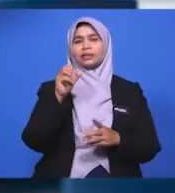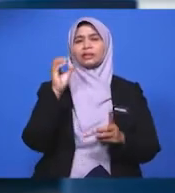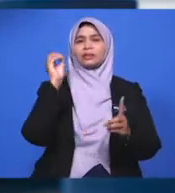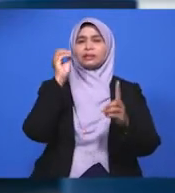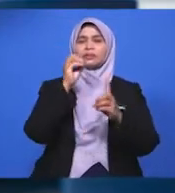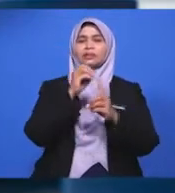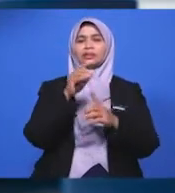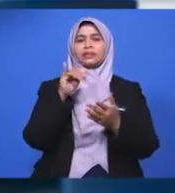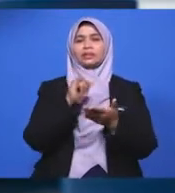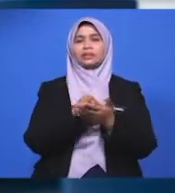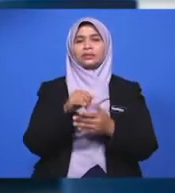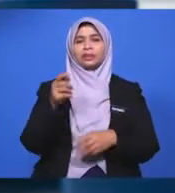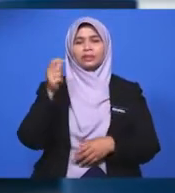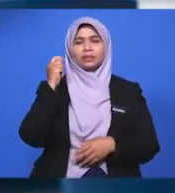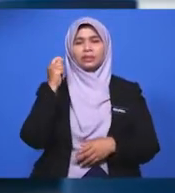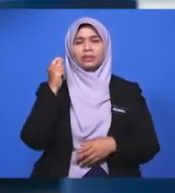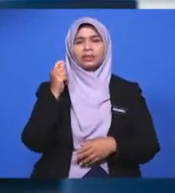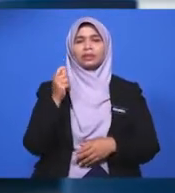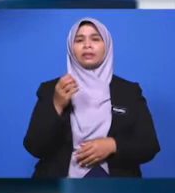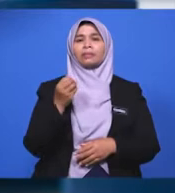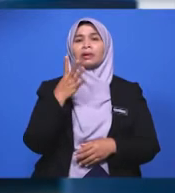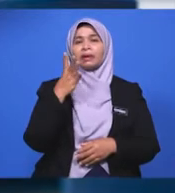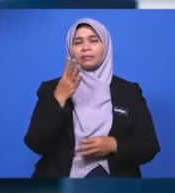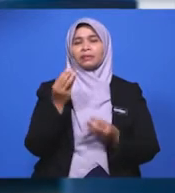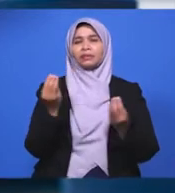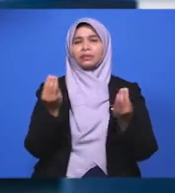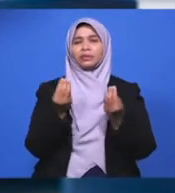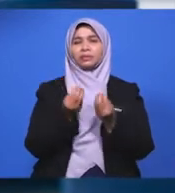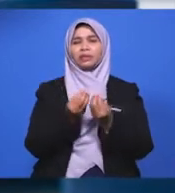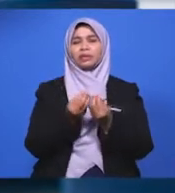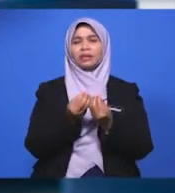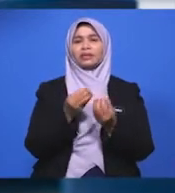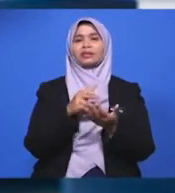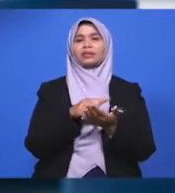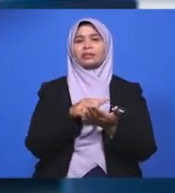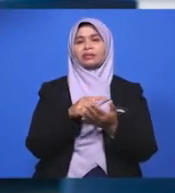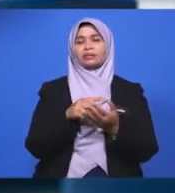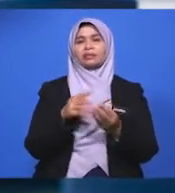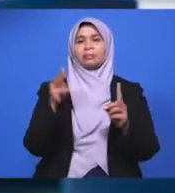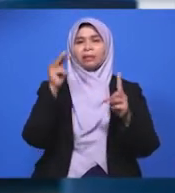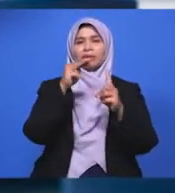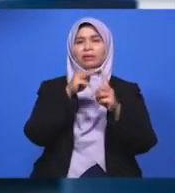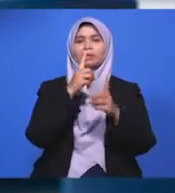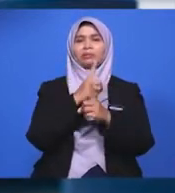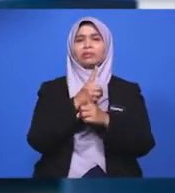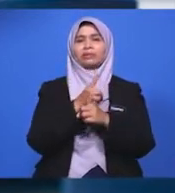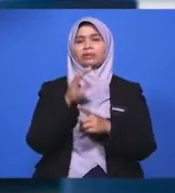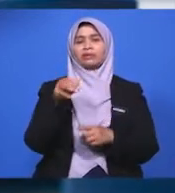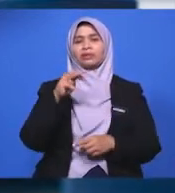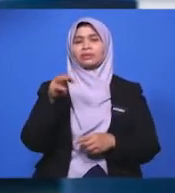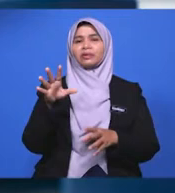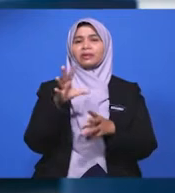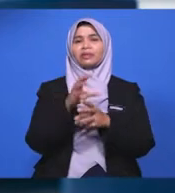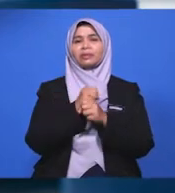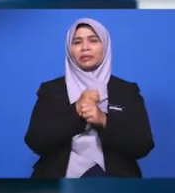telah kita lakukan tadi, berapa jumlah kiraan markah betul yang murid peroleh?